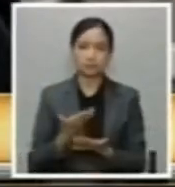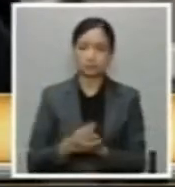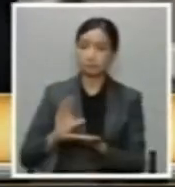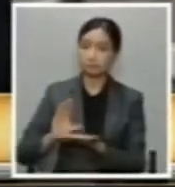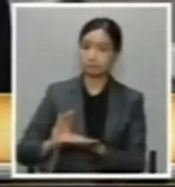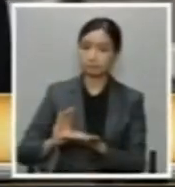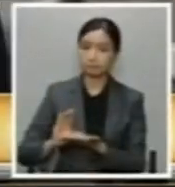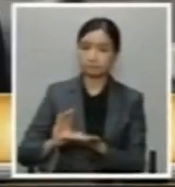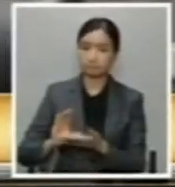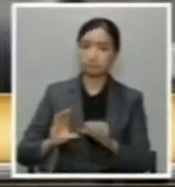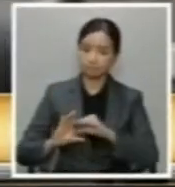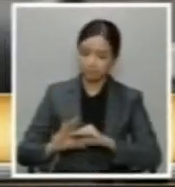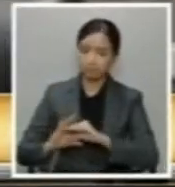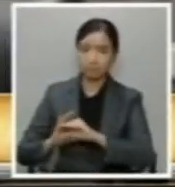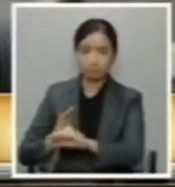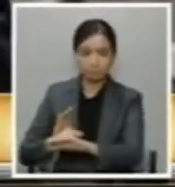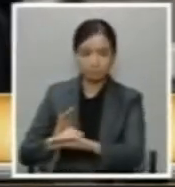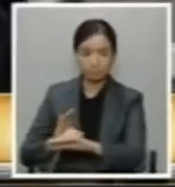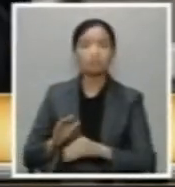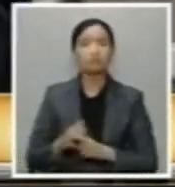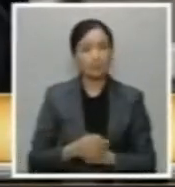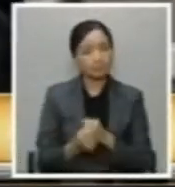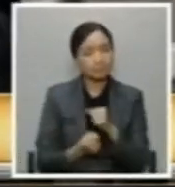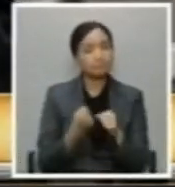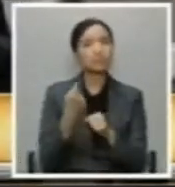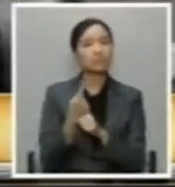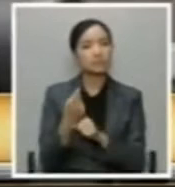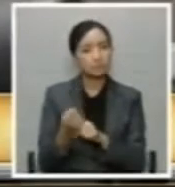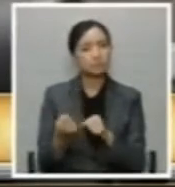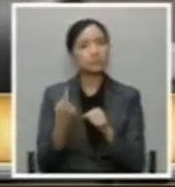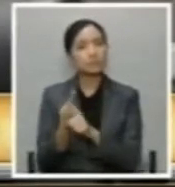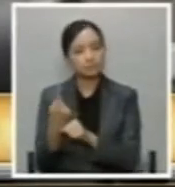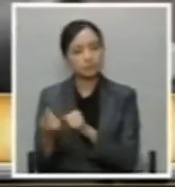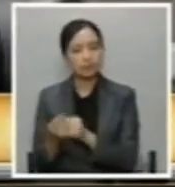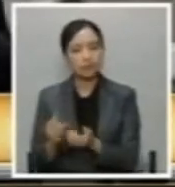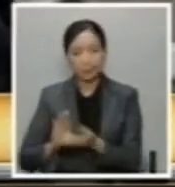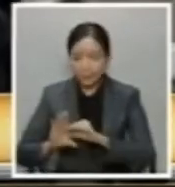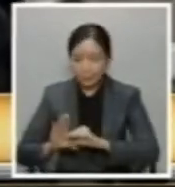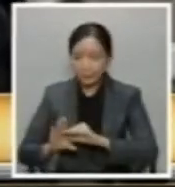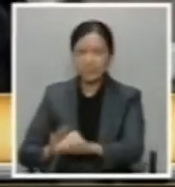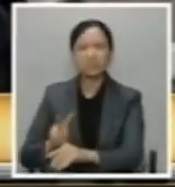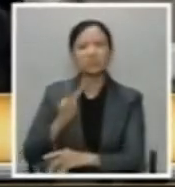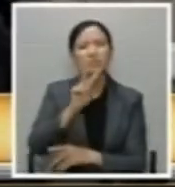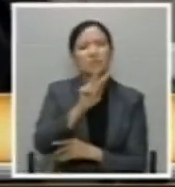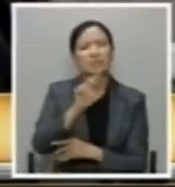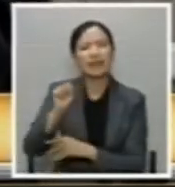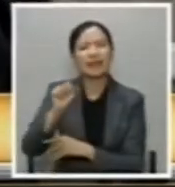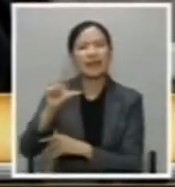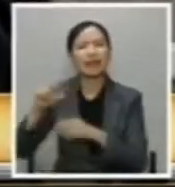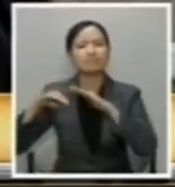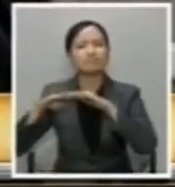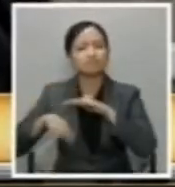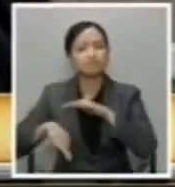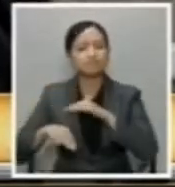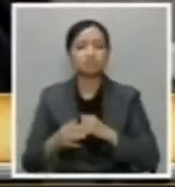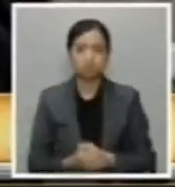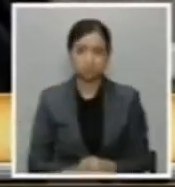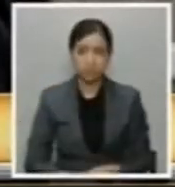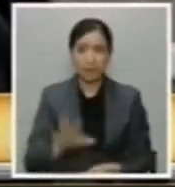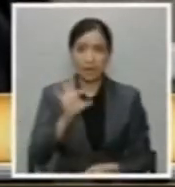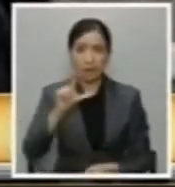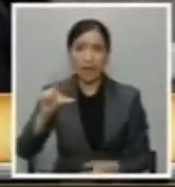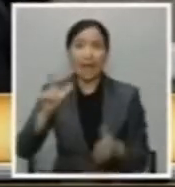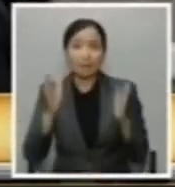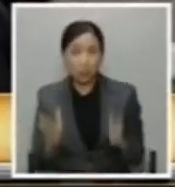ที่รัฐบาลจัดสรรให้ในแต่ละปีเนี่ยเพียงแค่ไม่ถึง 200,000 ล้านบาทโดยเฉลี่ย9ล้านคน